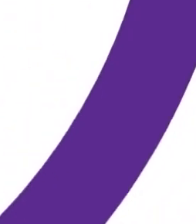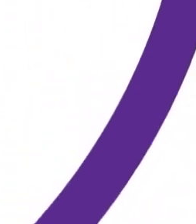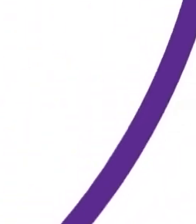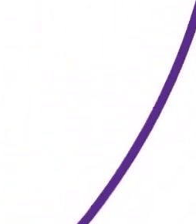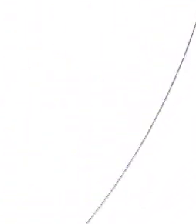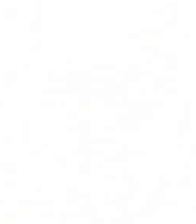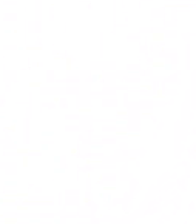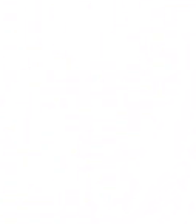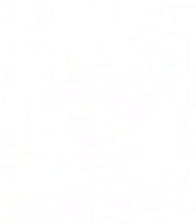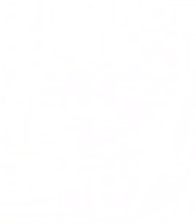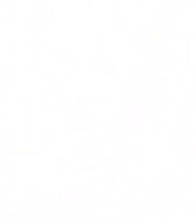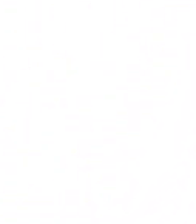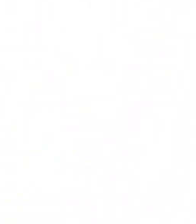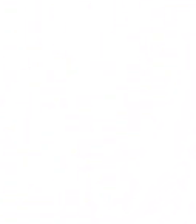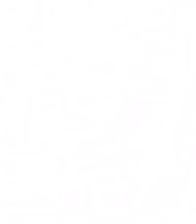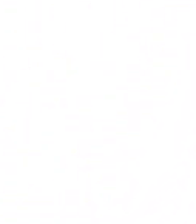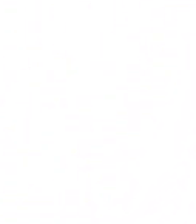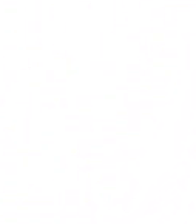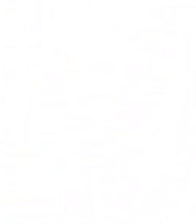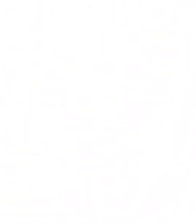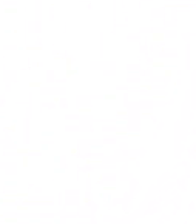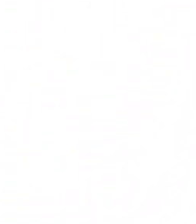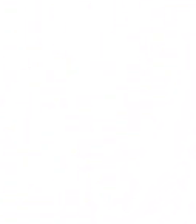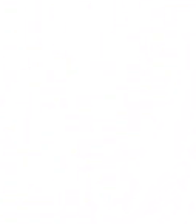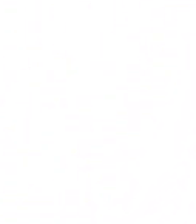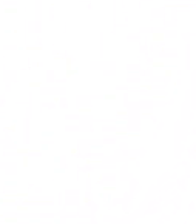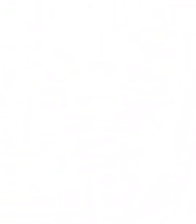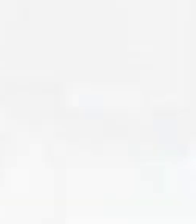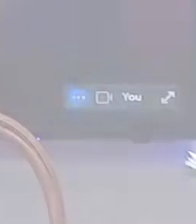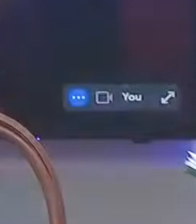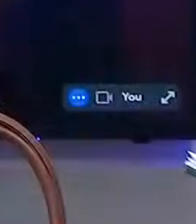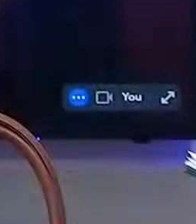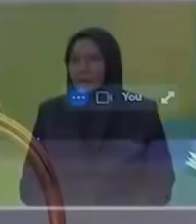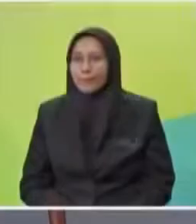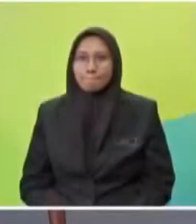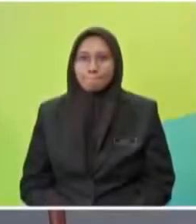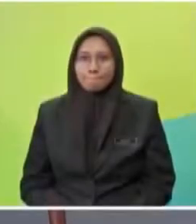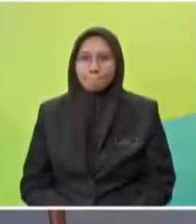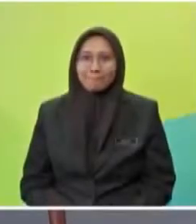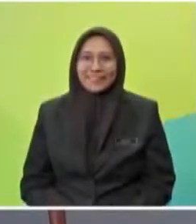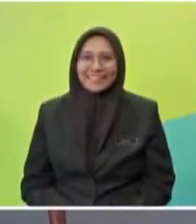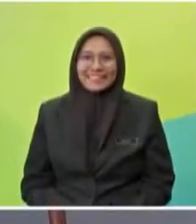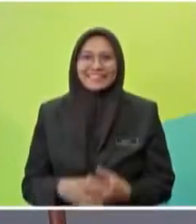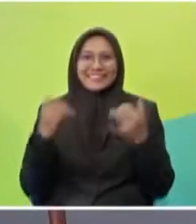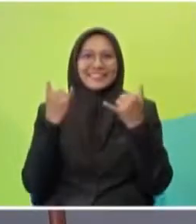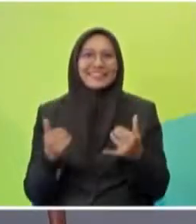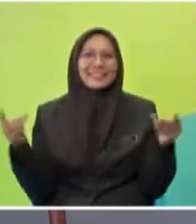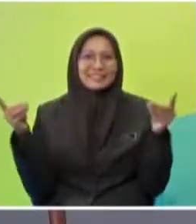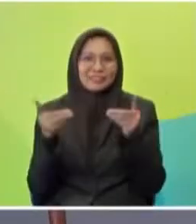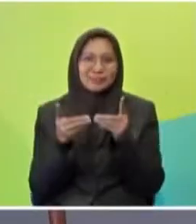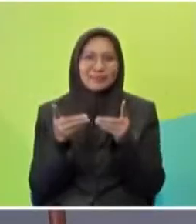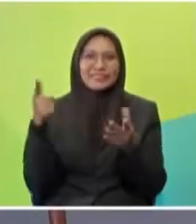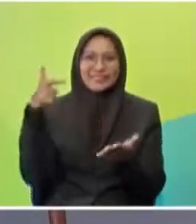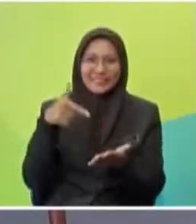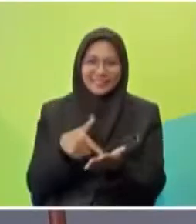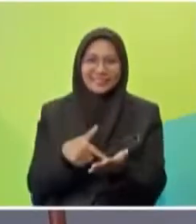Hai Sidik TV GPM tak bersua kembali dalam slot menengah rendah